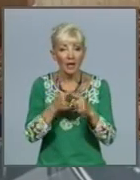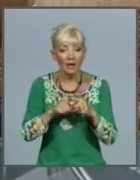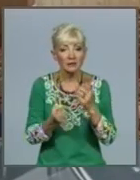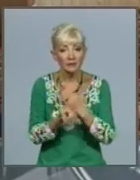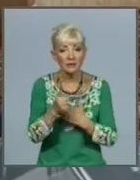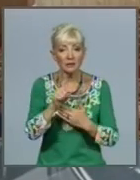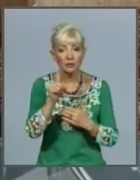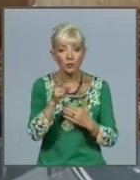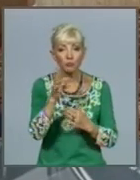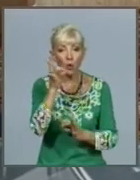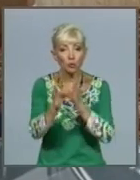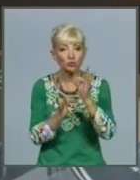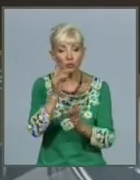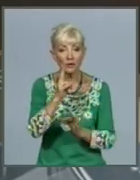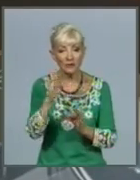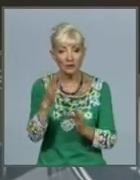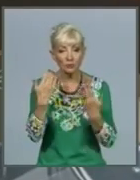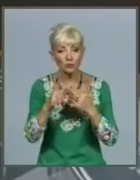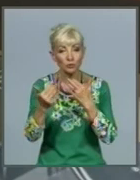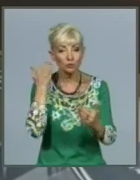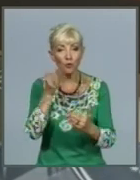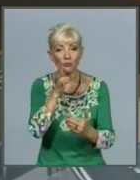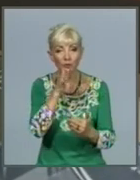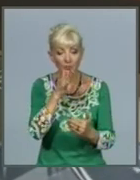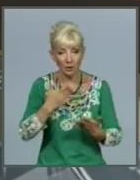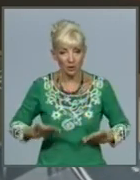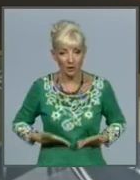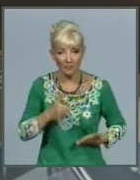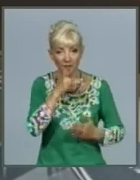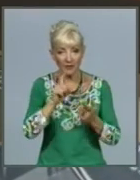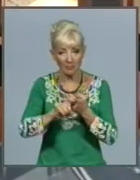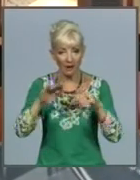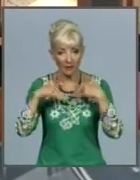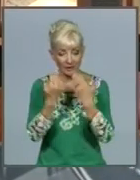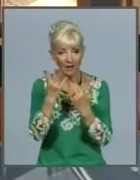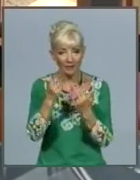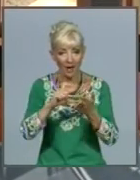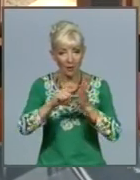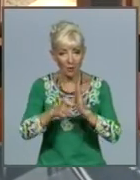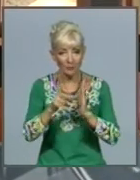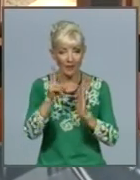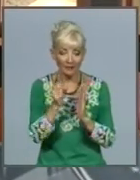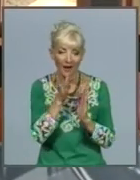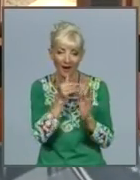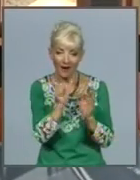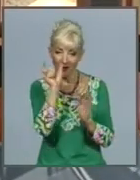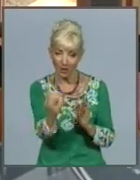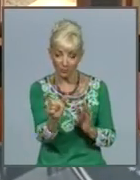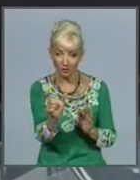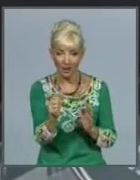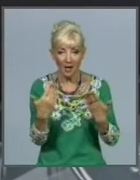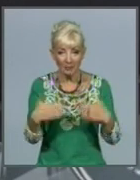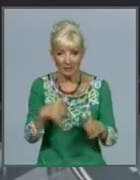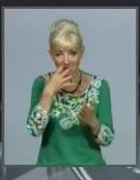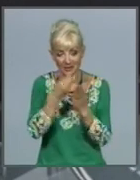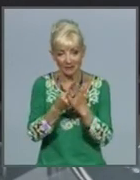на ринок вже дострокового житла. Бо під час карантину попит на приміщення на незначний проміжок часу втратив свою ранню